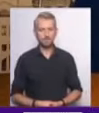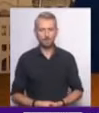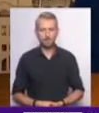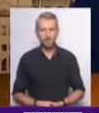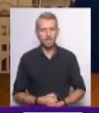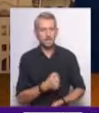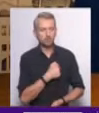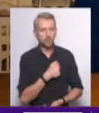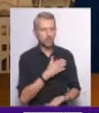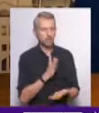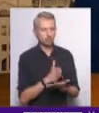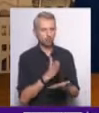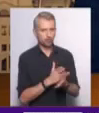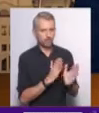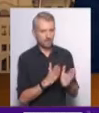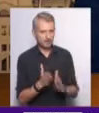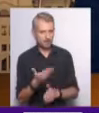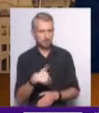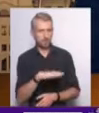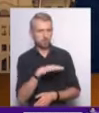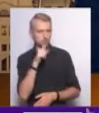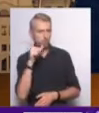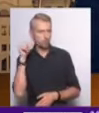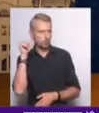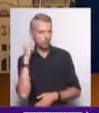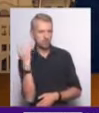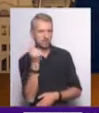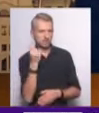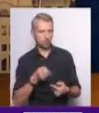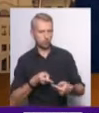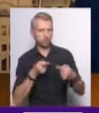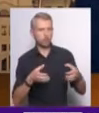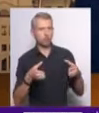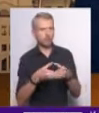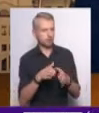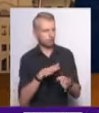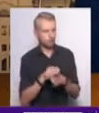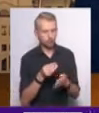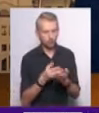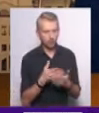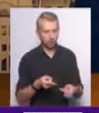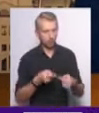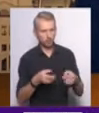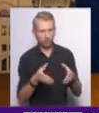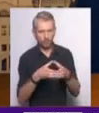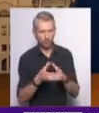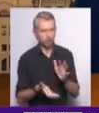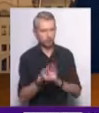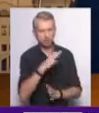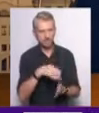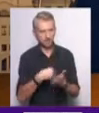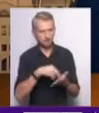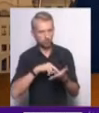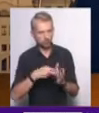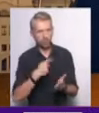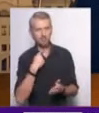На жаль, існуюча система. Ми були в минулому році єдиною опозиційною фракцією, повноцінною опозиційною фракцією, яка не підтримувала бюджет, тобто